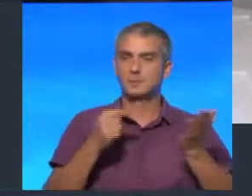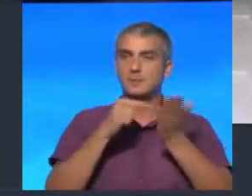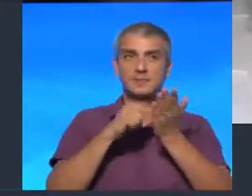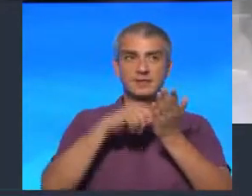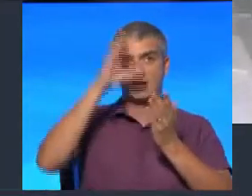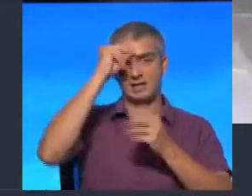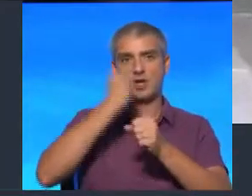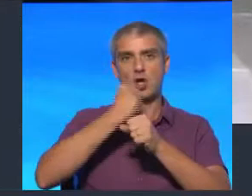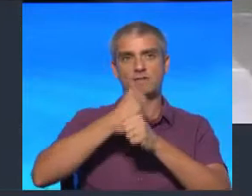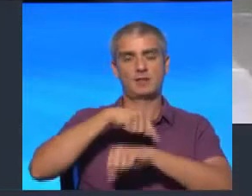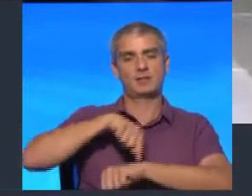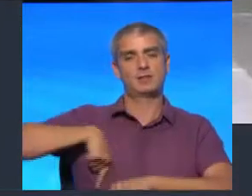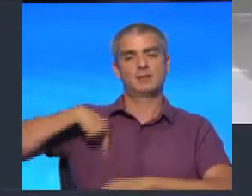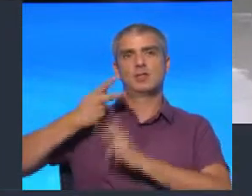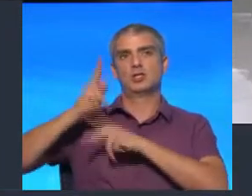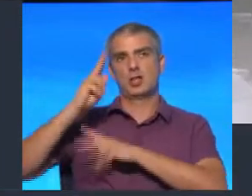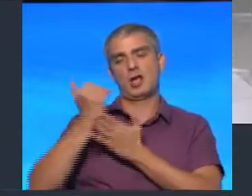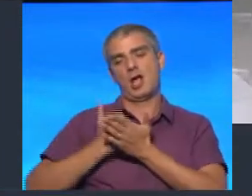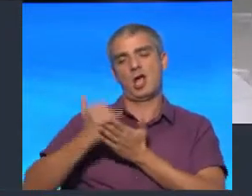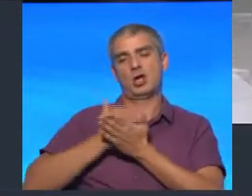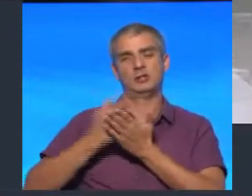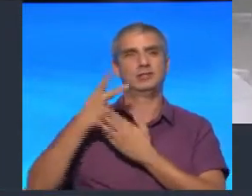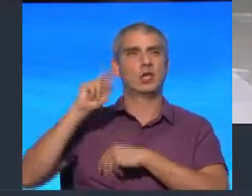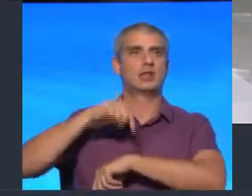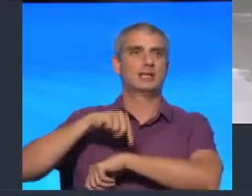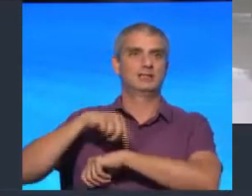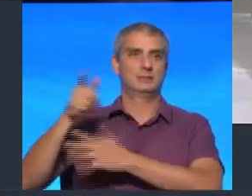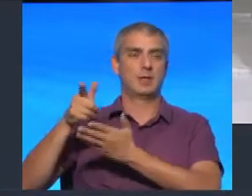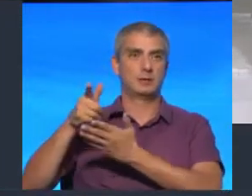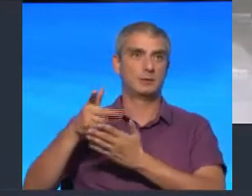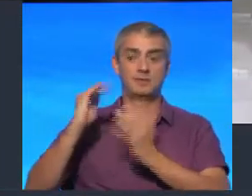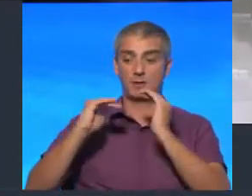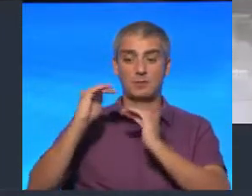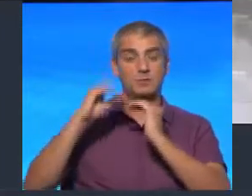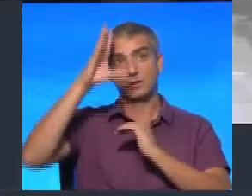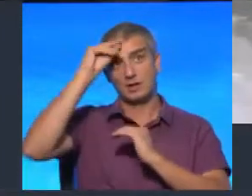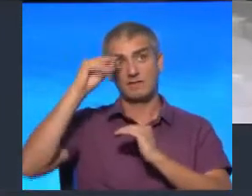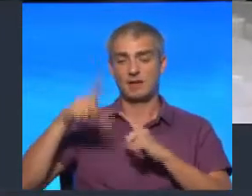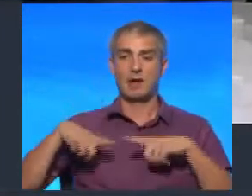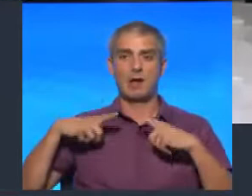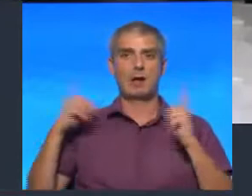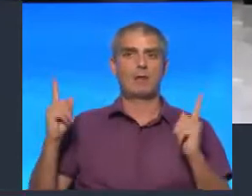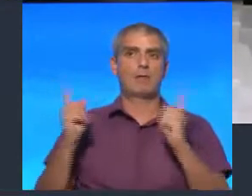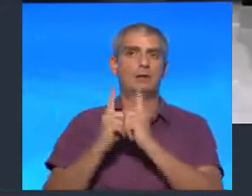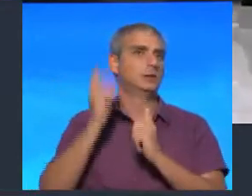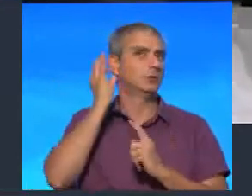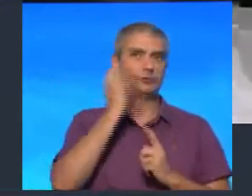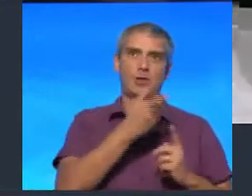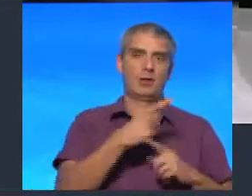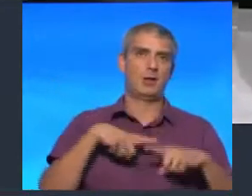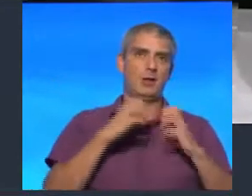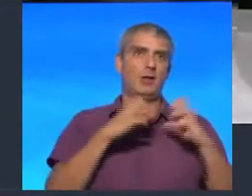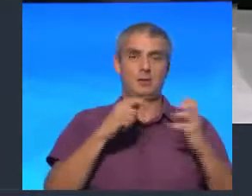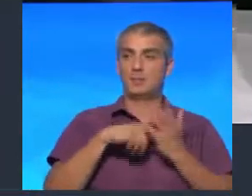עובד יותר זמן, ולכן חוסך יותר זמן לפנסיה. ובממוצע, הגבר חיה פחות זמן מהאישה, ולכן הפנסיה החודשית